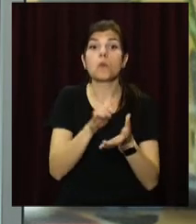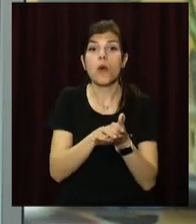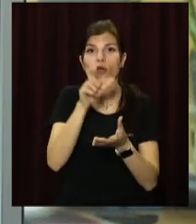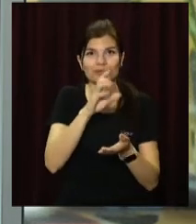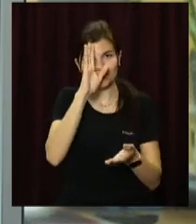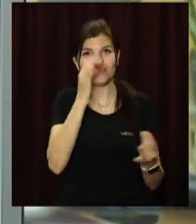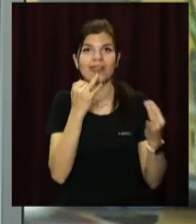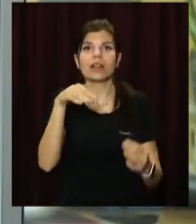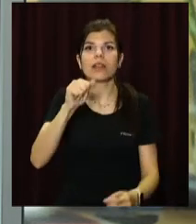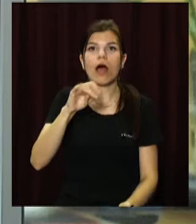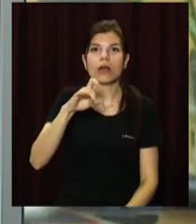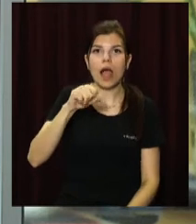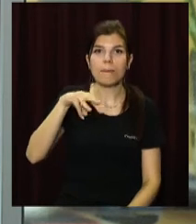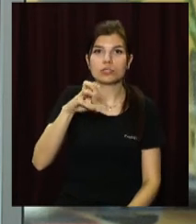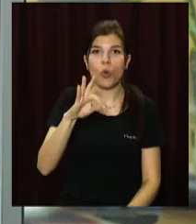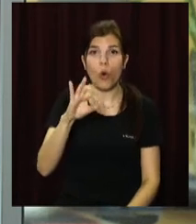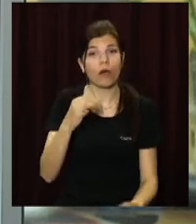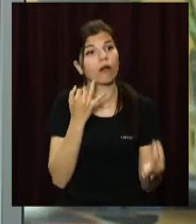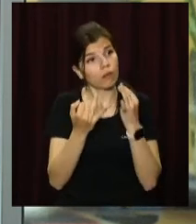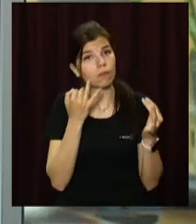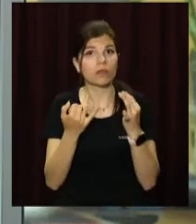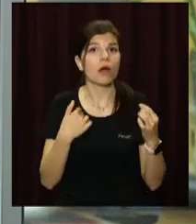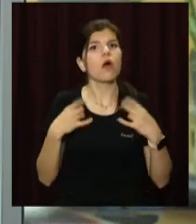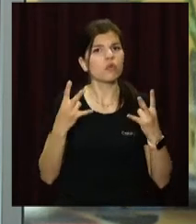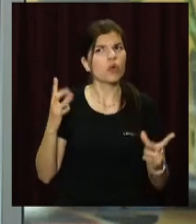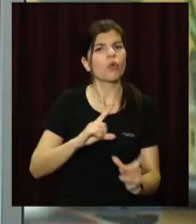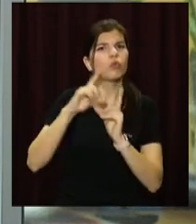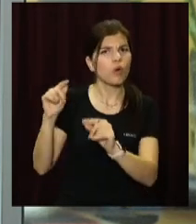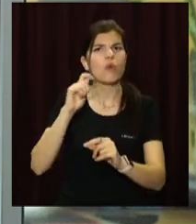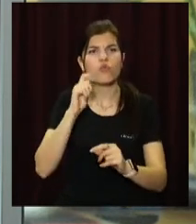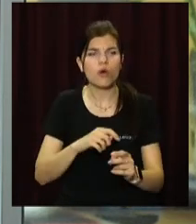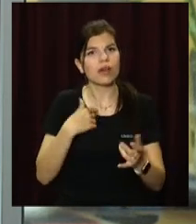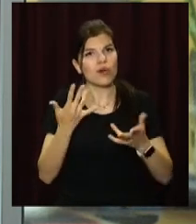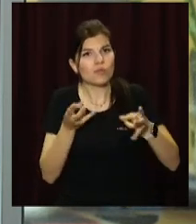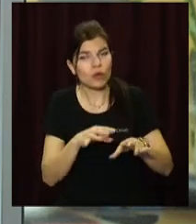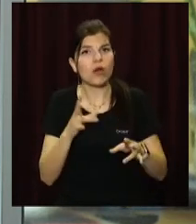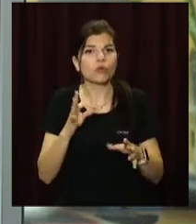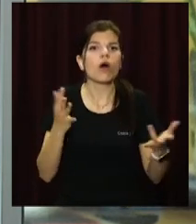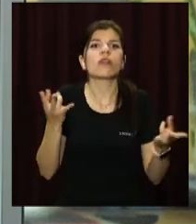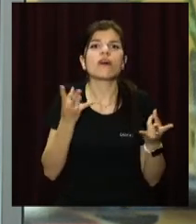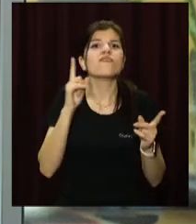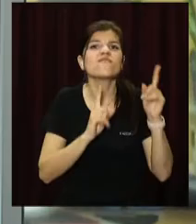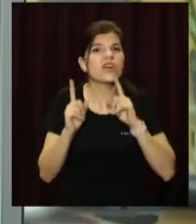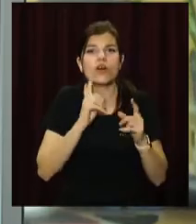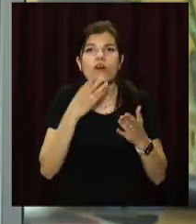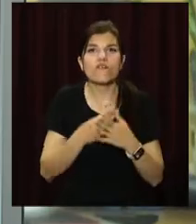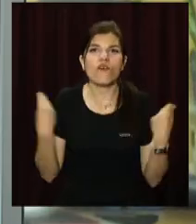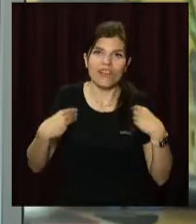на вулиці в Таромському. Розповіли, що їм потрібно виїхати з країни і на цей час потрібно десь залишити свій